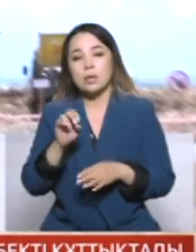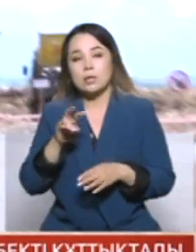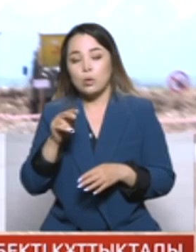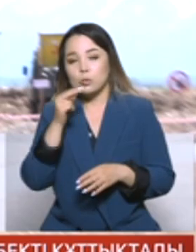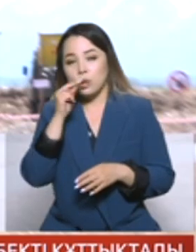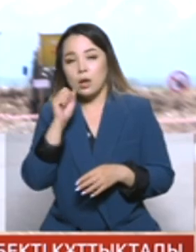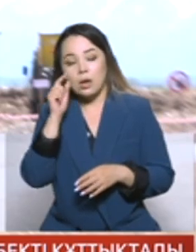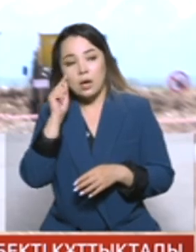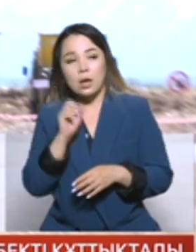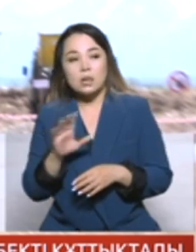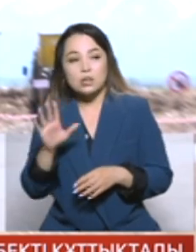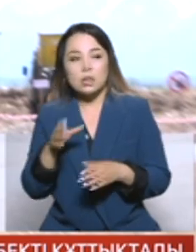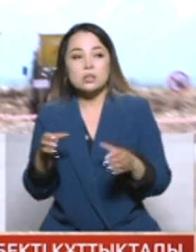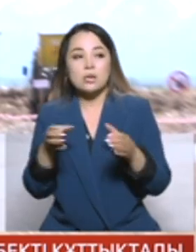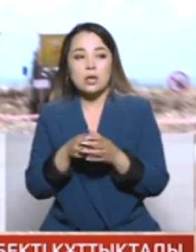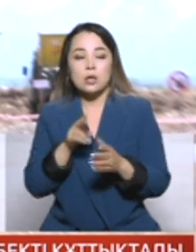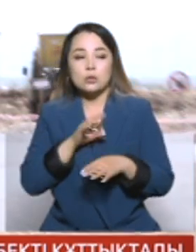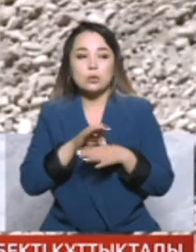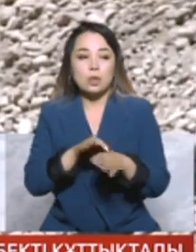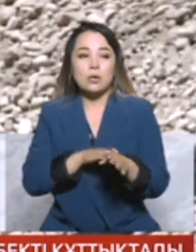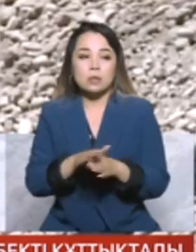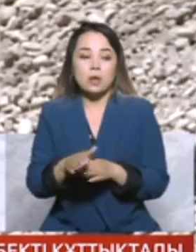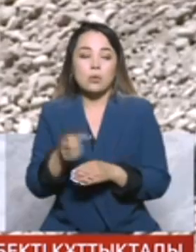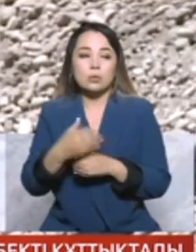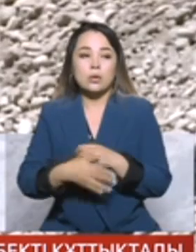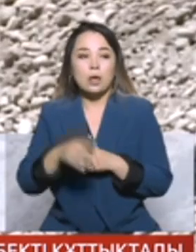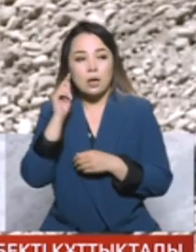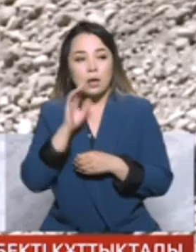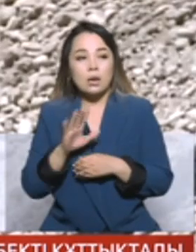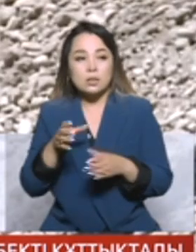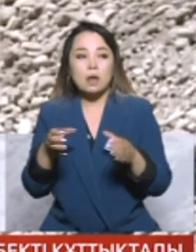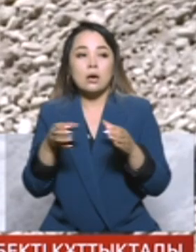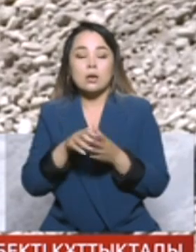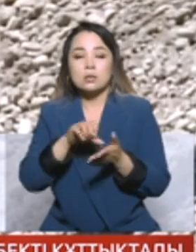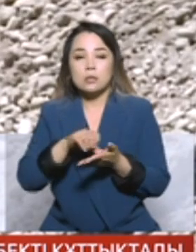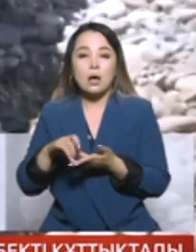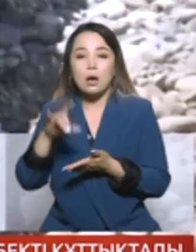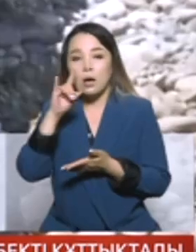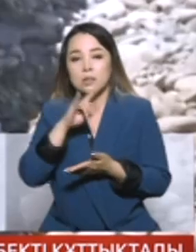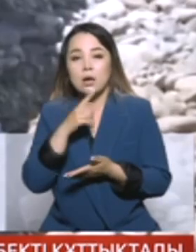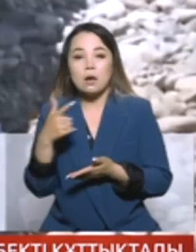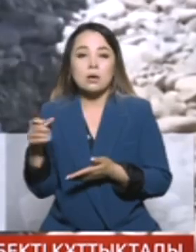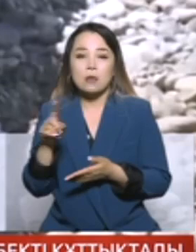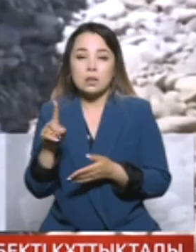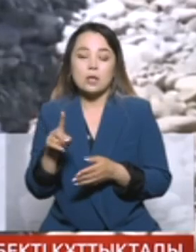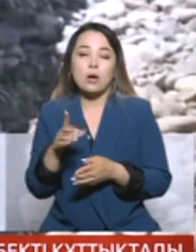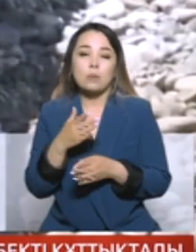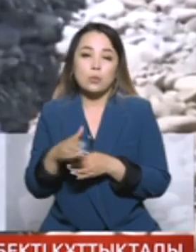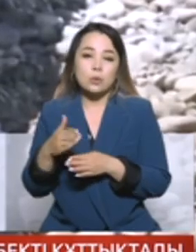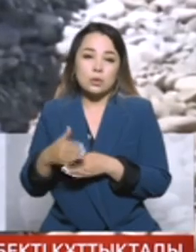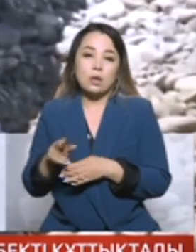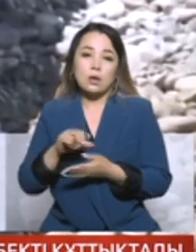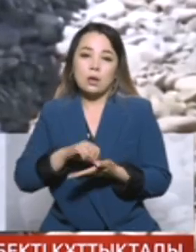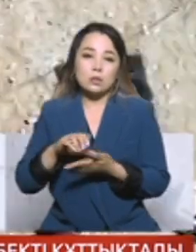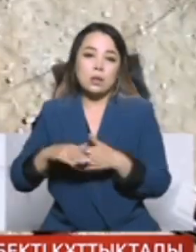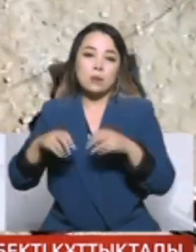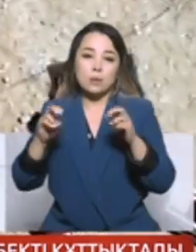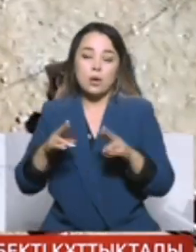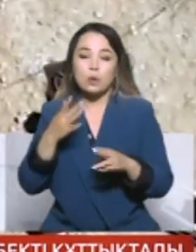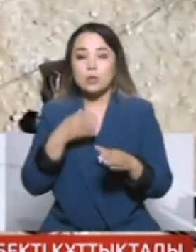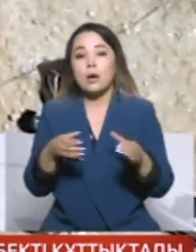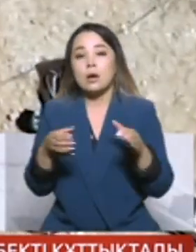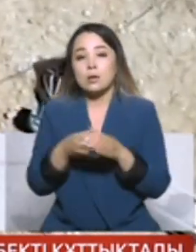Азия газ құбыры серіктестіктері, Интергаз Орталық Азия акционерлік қоғамы мен Қазақ газ өнімдерінің мамандары қатысты. Ұлттық